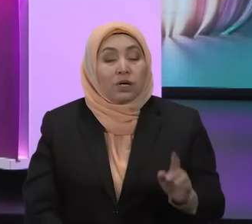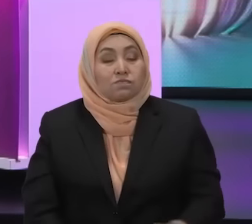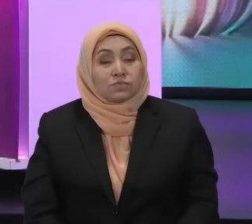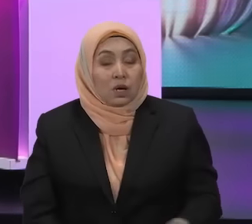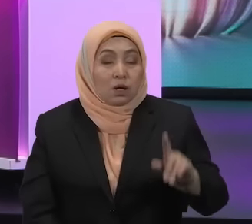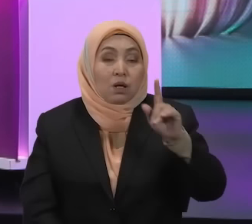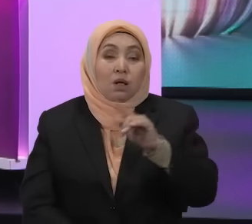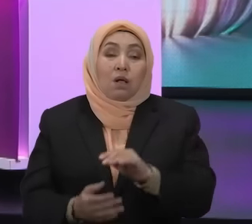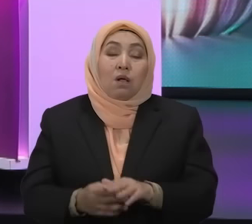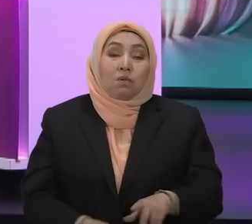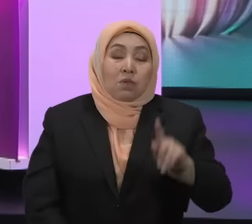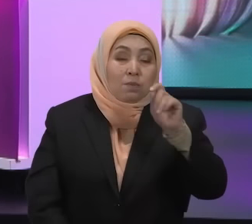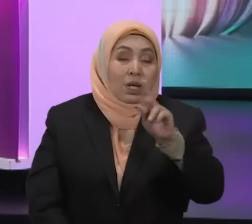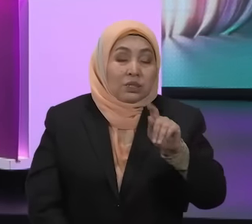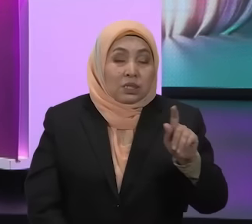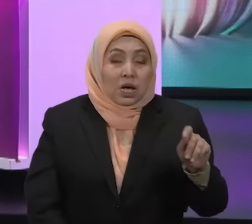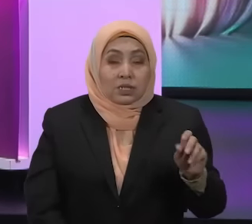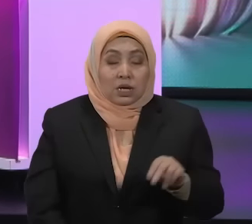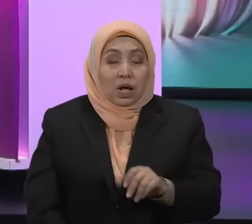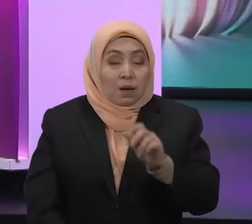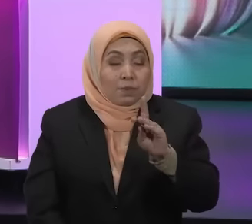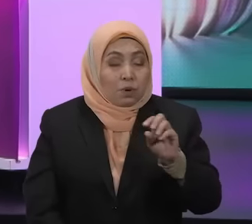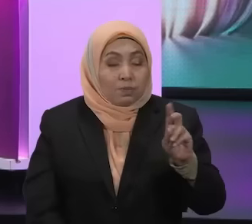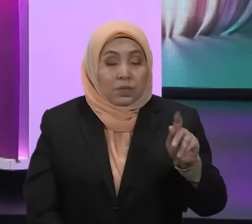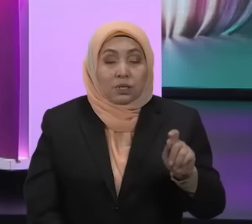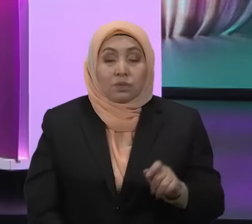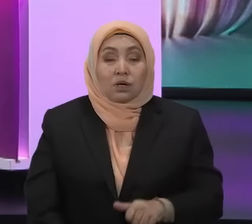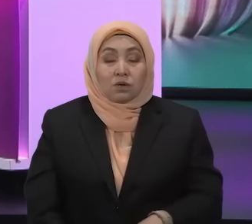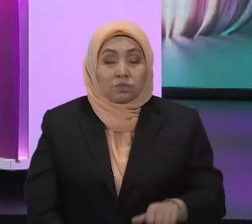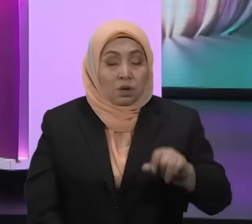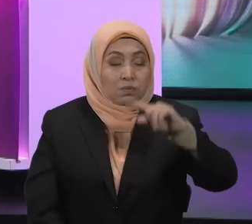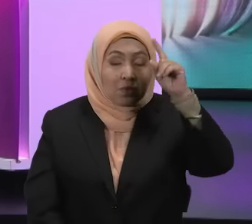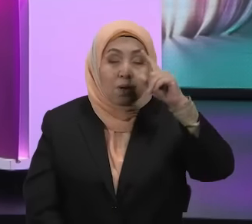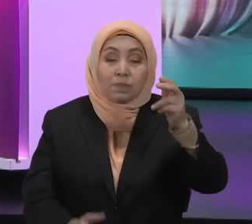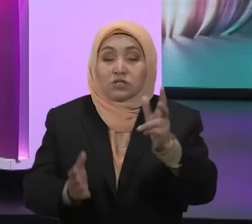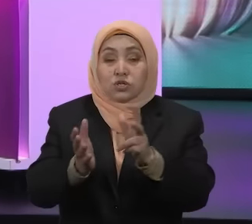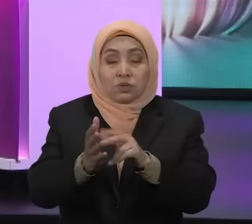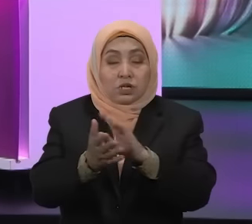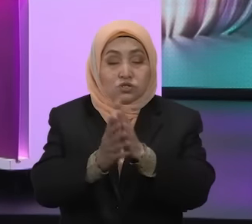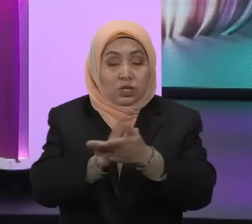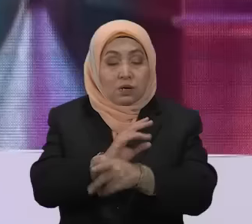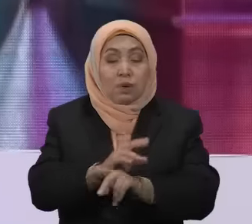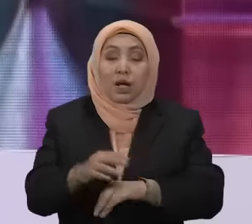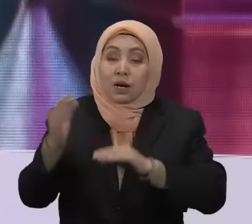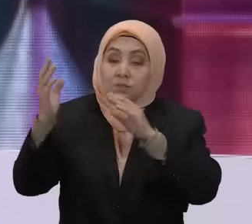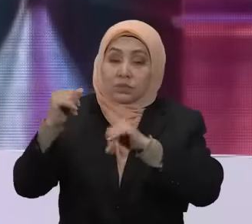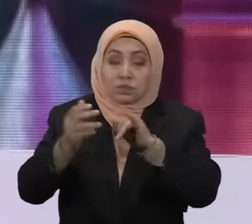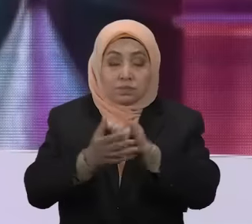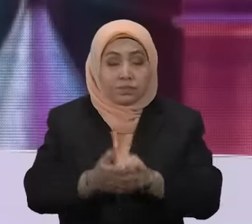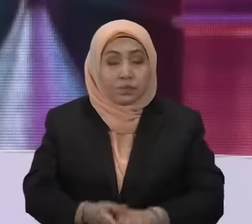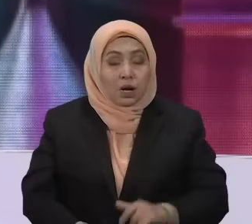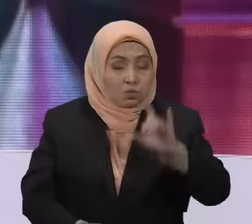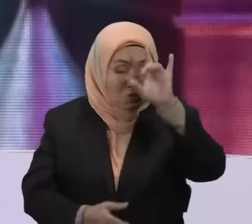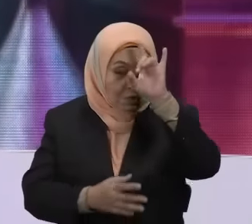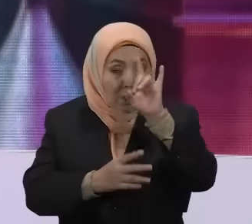Masuk Allahummaftahli abwab rahmatik. Keluar Allah ma'ini as'aluka min fadlik. Mudah-mudahan insyaAllah ta'ala.